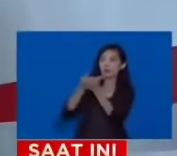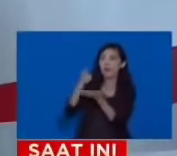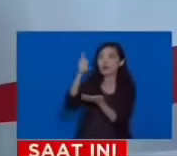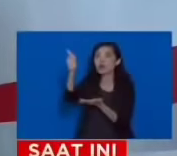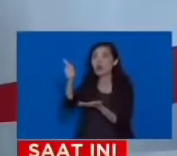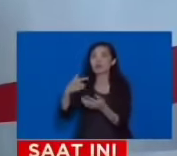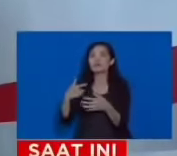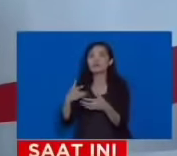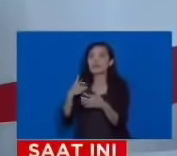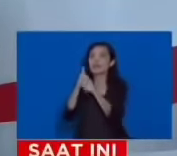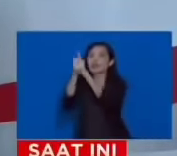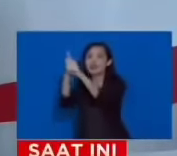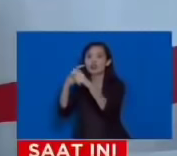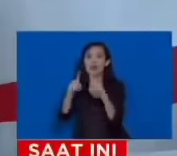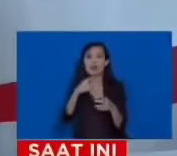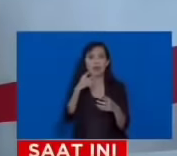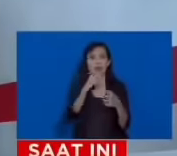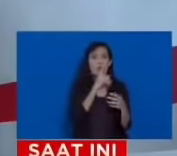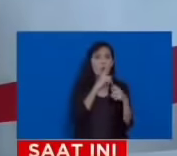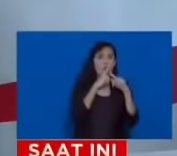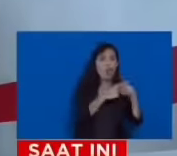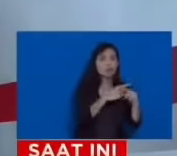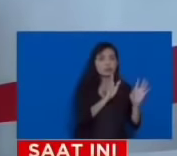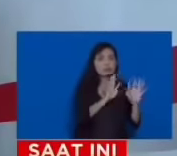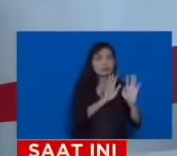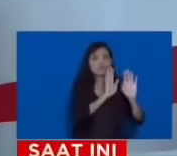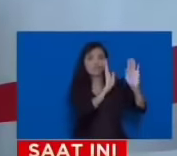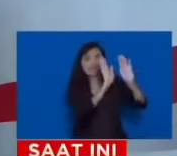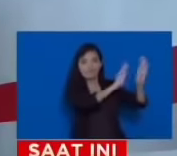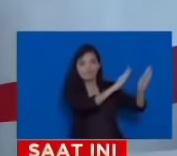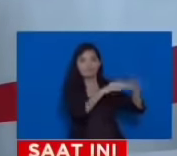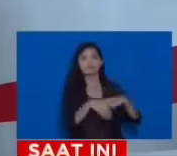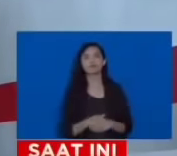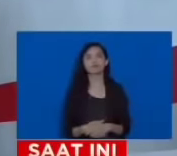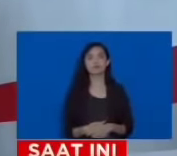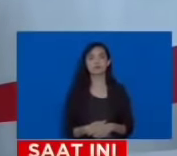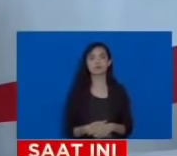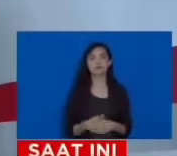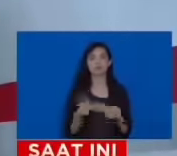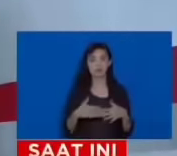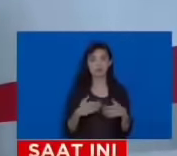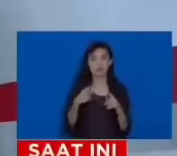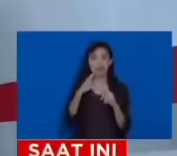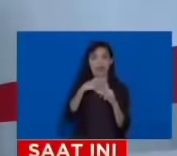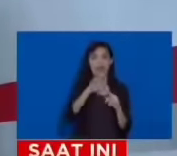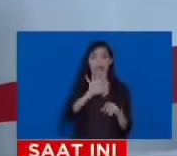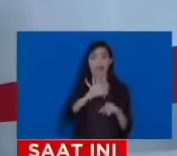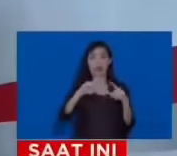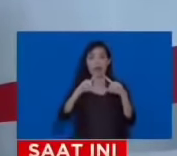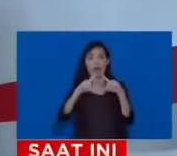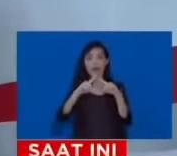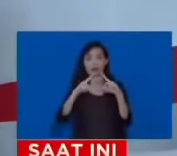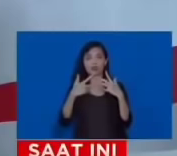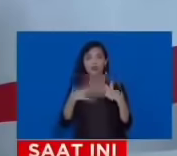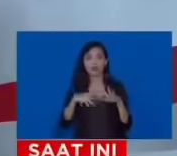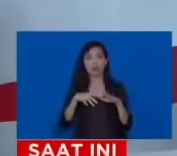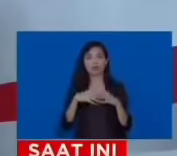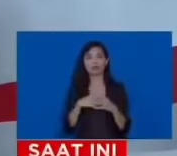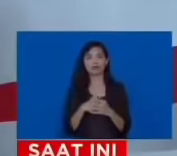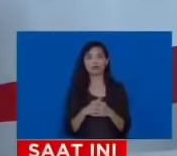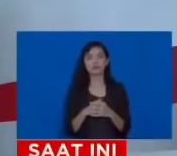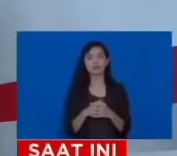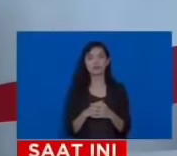Berikutnya yang kedua adalah bahwa per tanggal 5 April ini, kami sudah melakukan